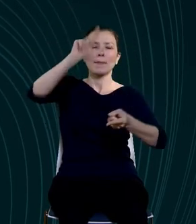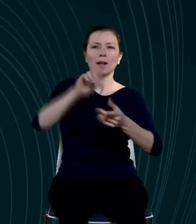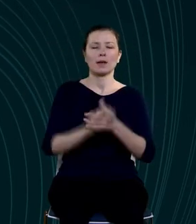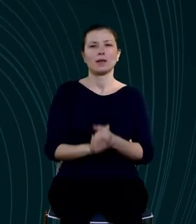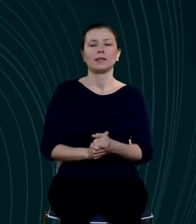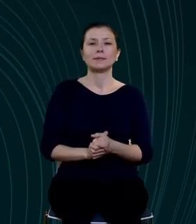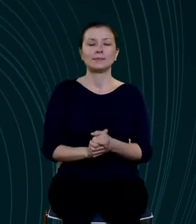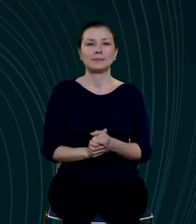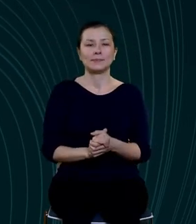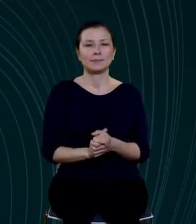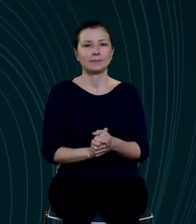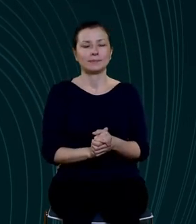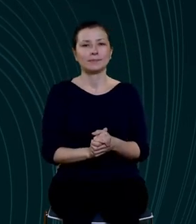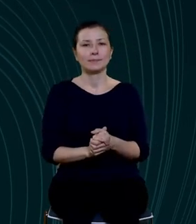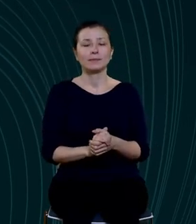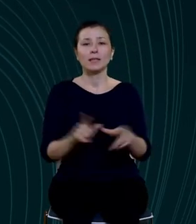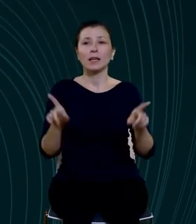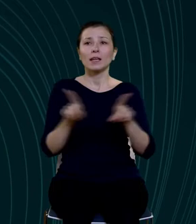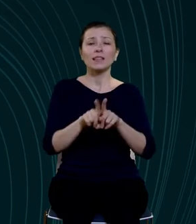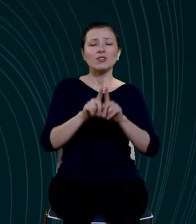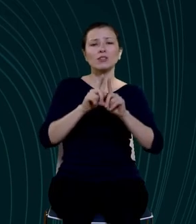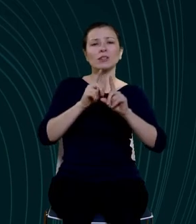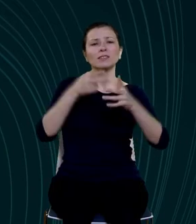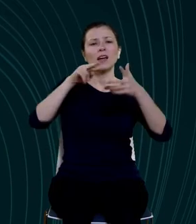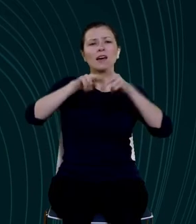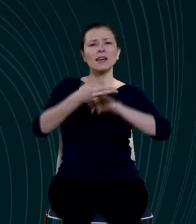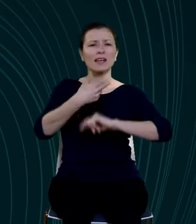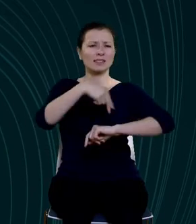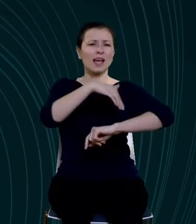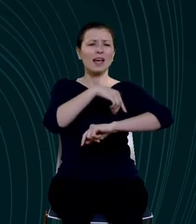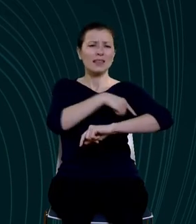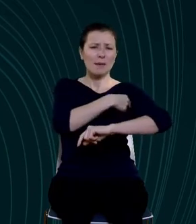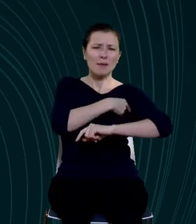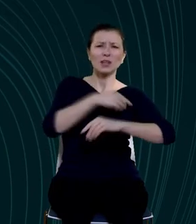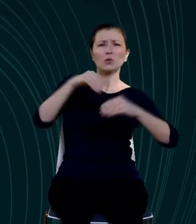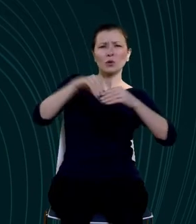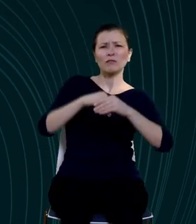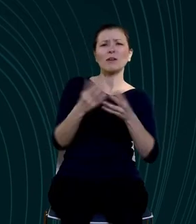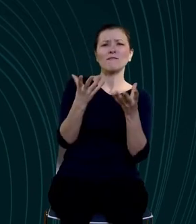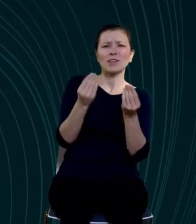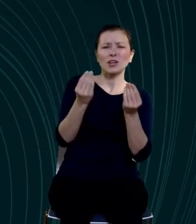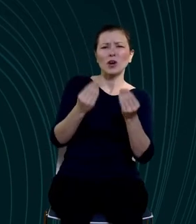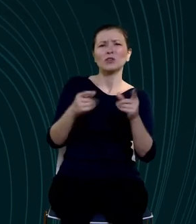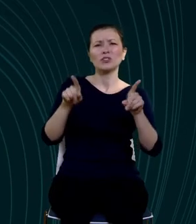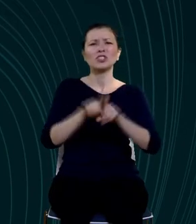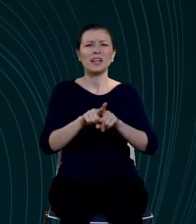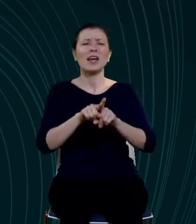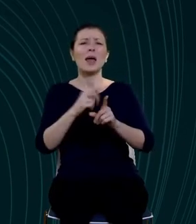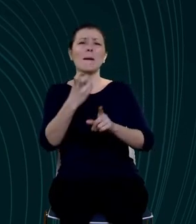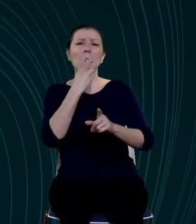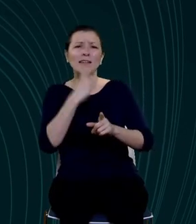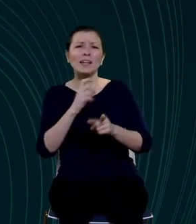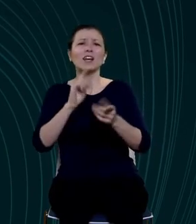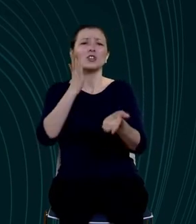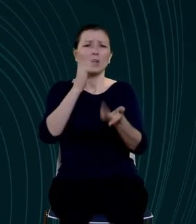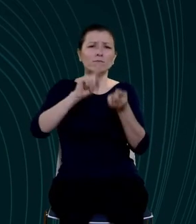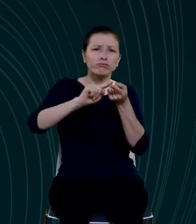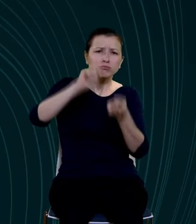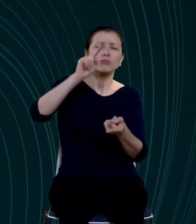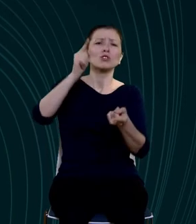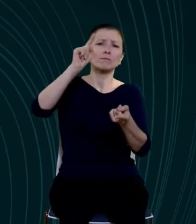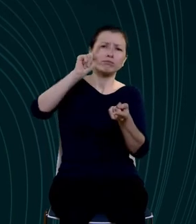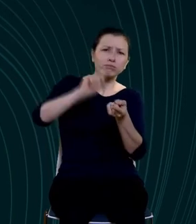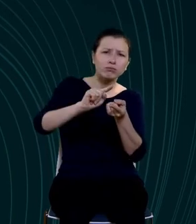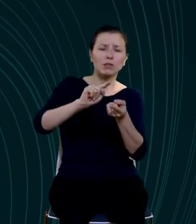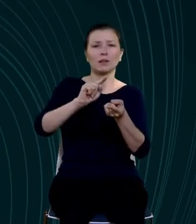elektromagnetycznego, rejestruje temperaturę, wilgotność, stan baterii i kilka innych parametrów, które również przekazywane są wraz